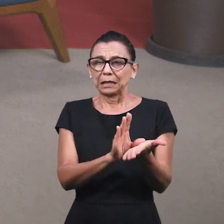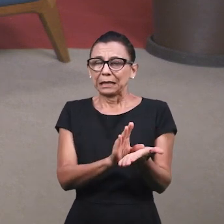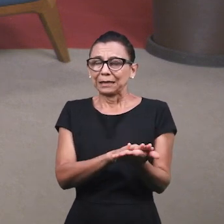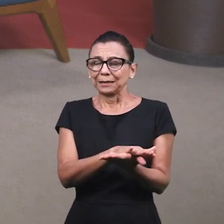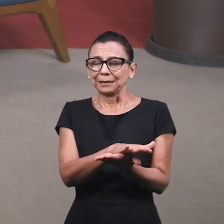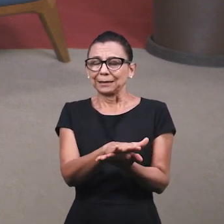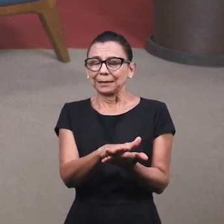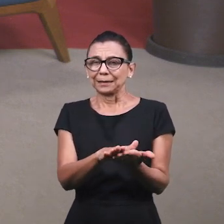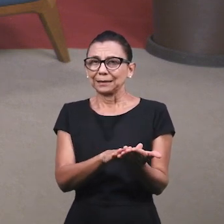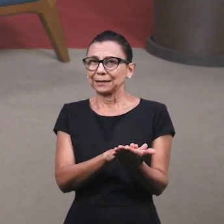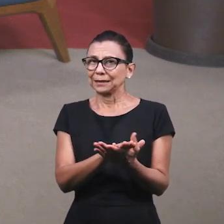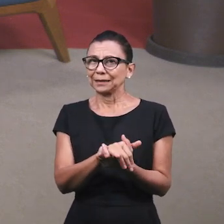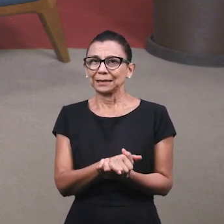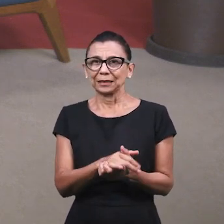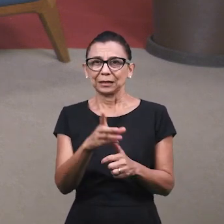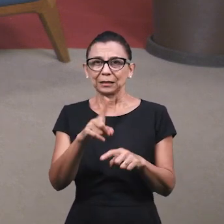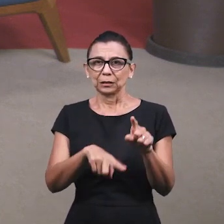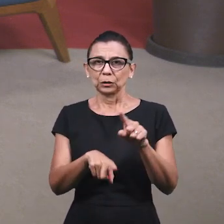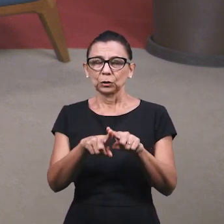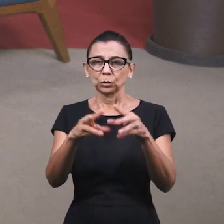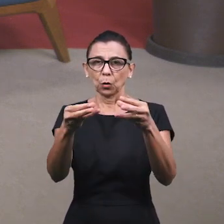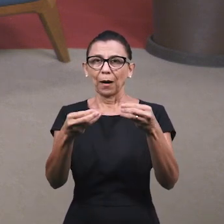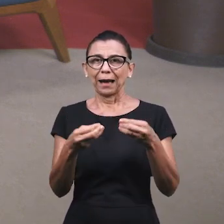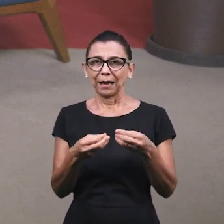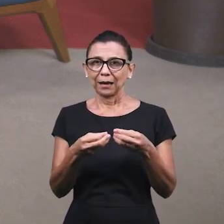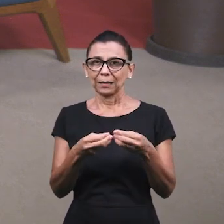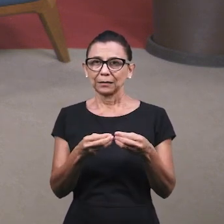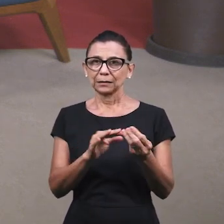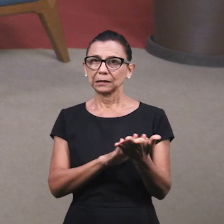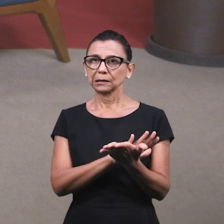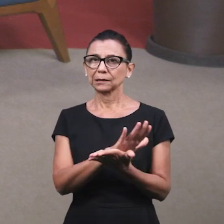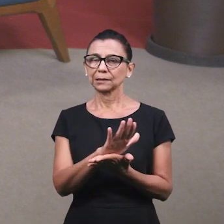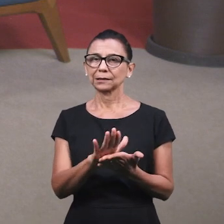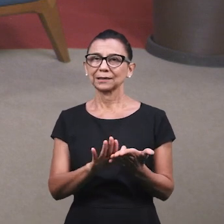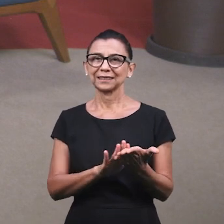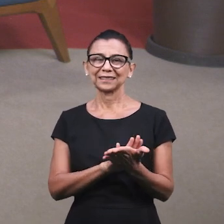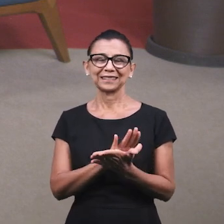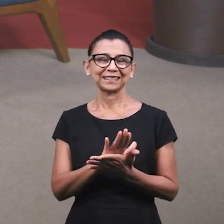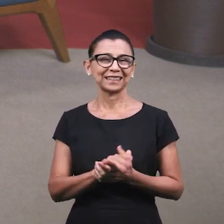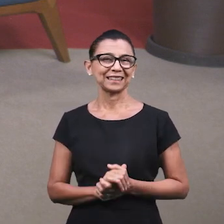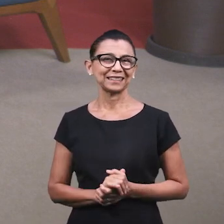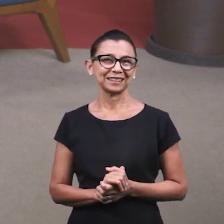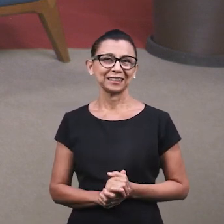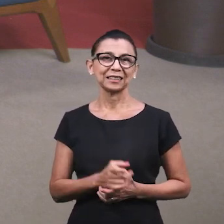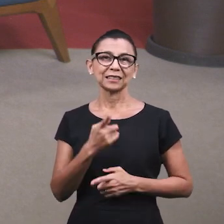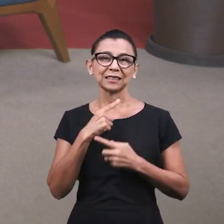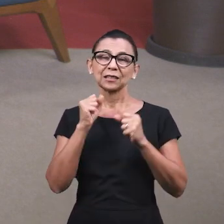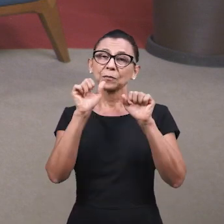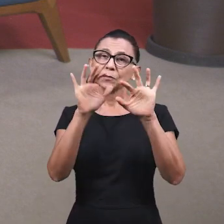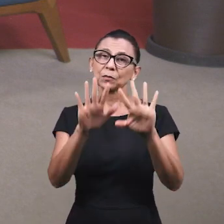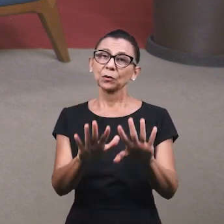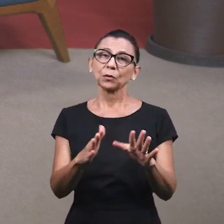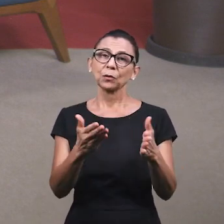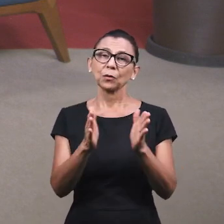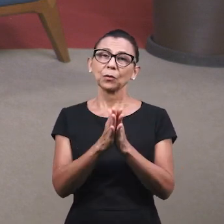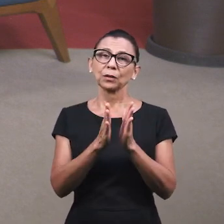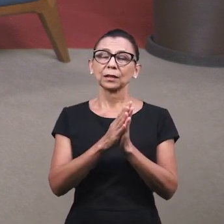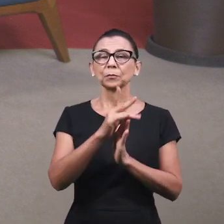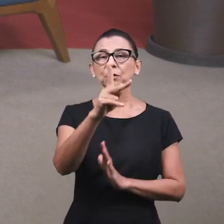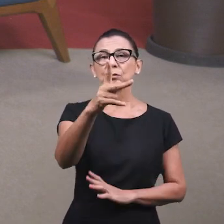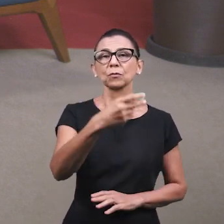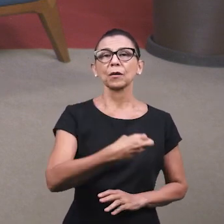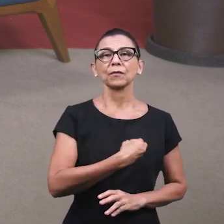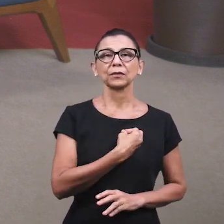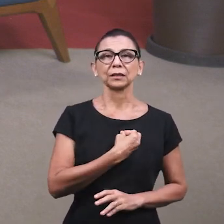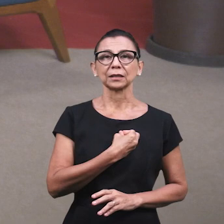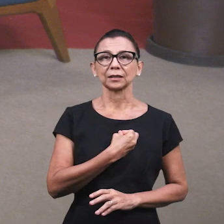demander aucune contribution financière, même pas une offrande. Et vous allez recevoir une prière, une parole de la part